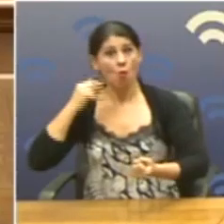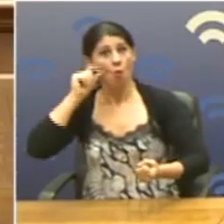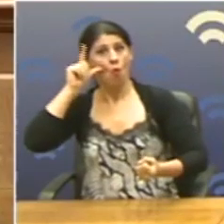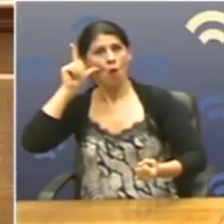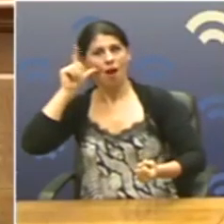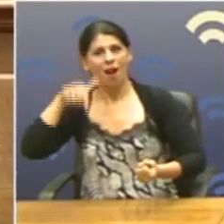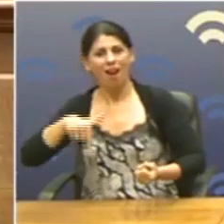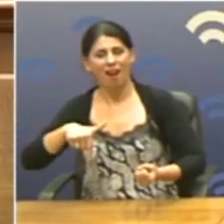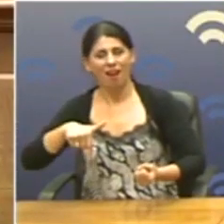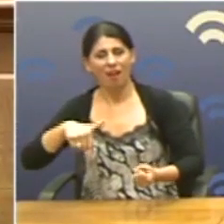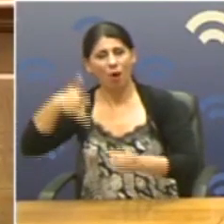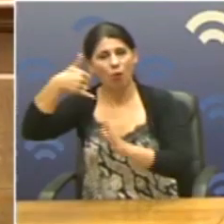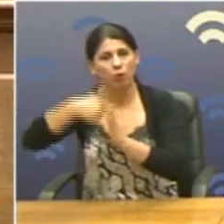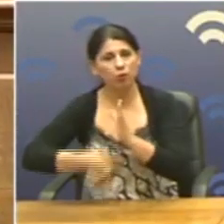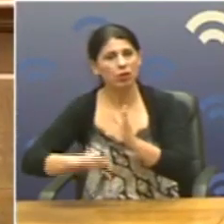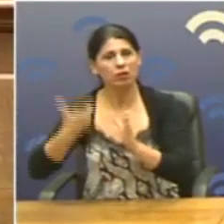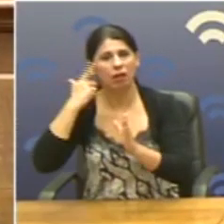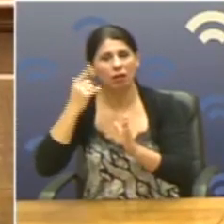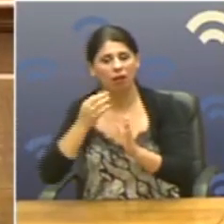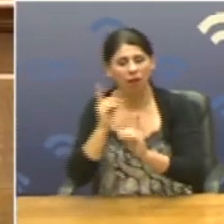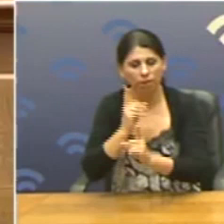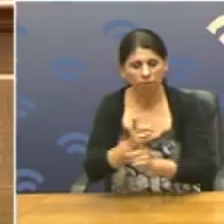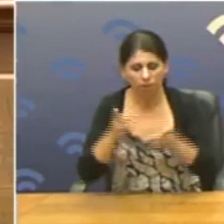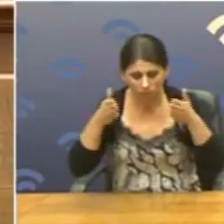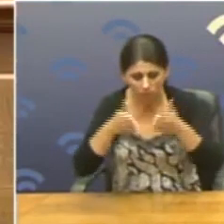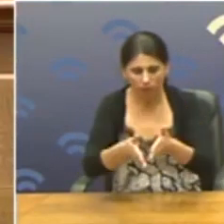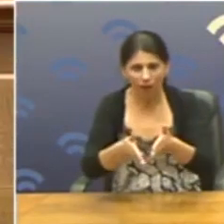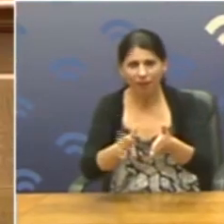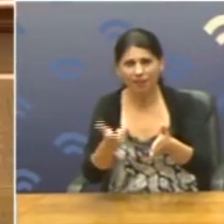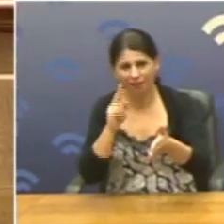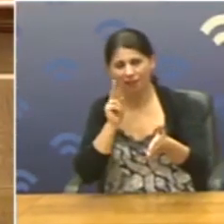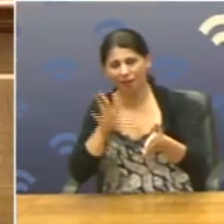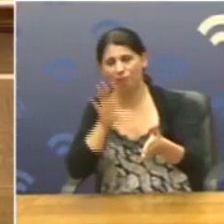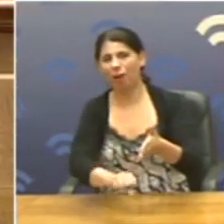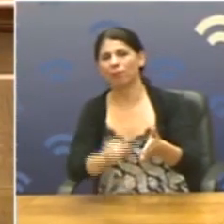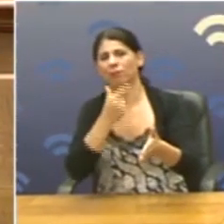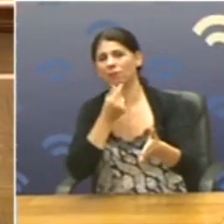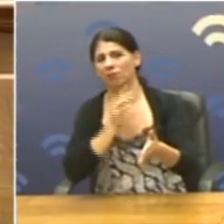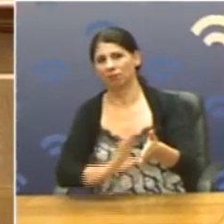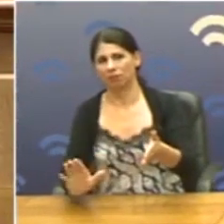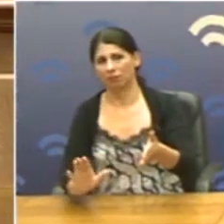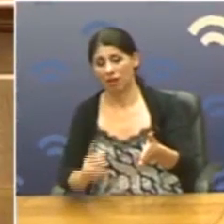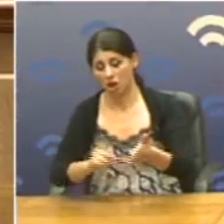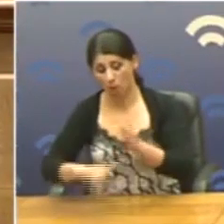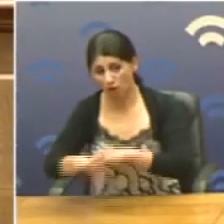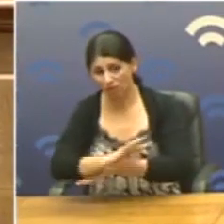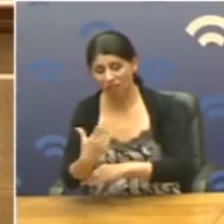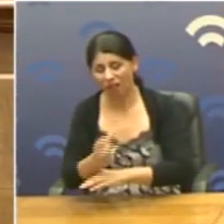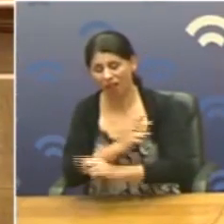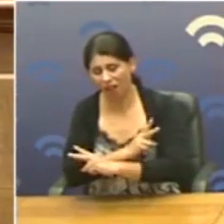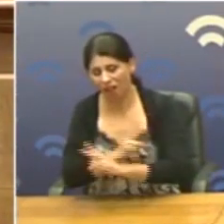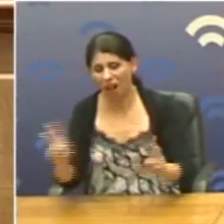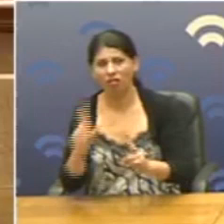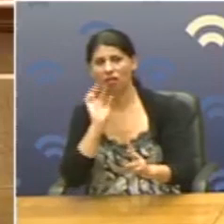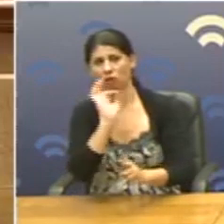πολύ συγκεκριμένη και κατά τη γνώμη μας πολύ διακριτή. Έχει ξεκάθαρους στόχους. Ποιοι είναι αυτοί